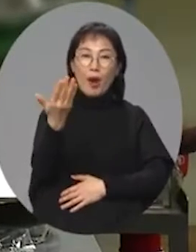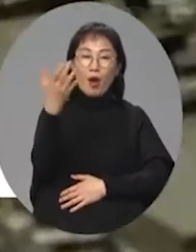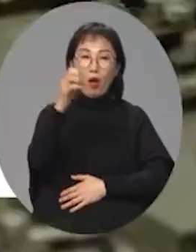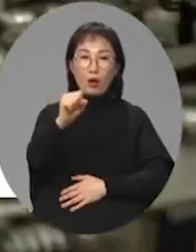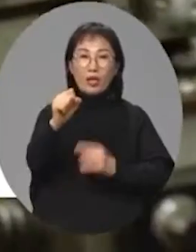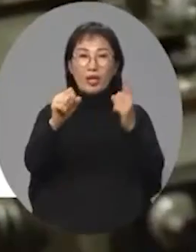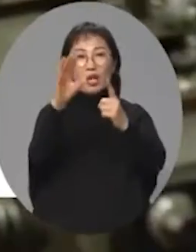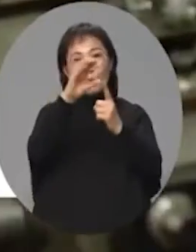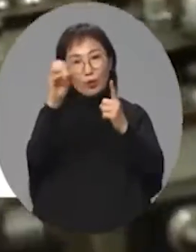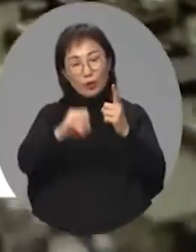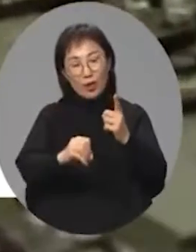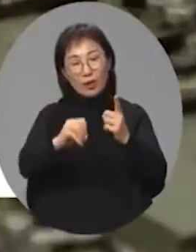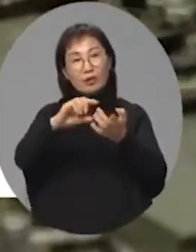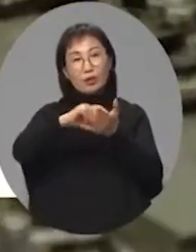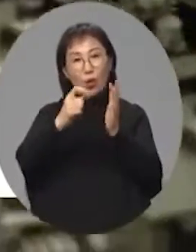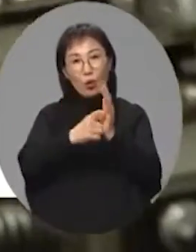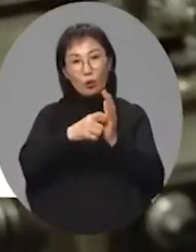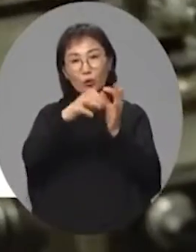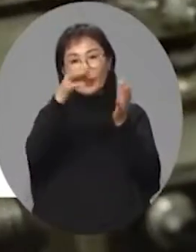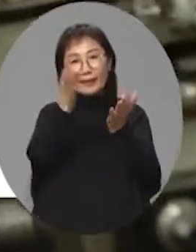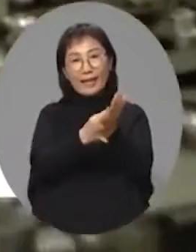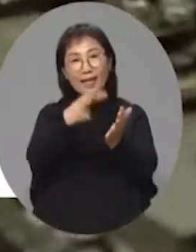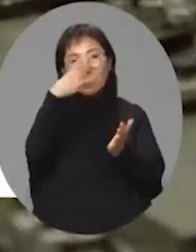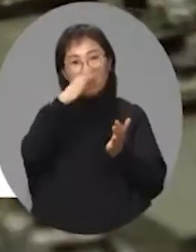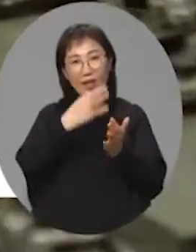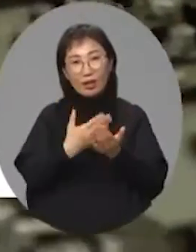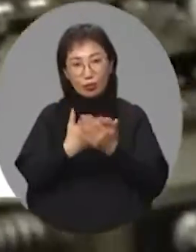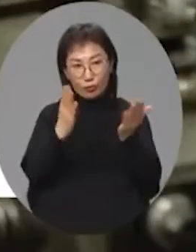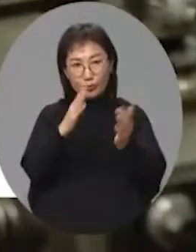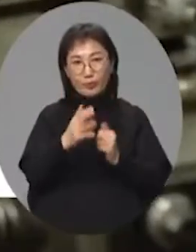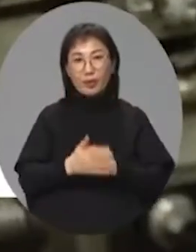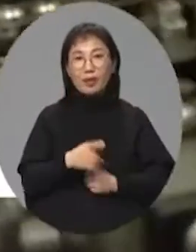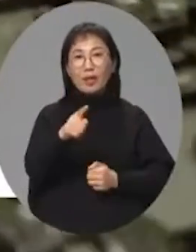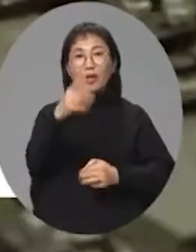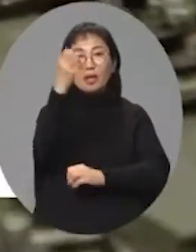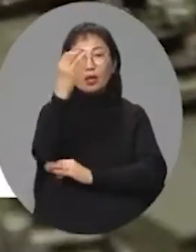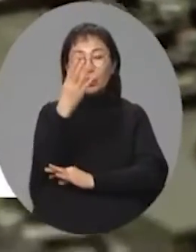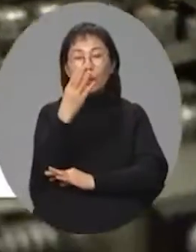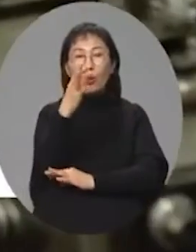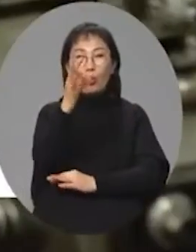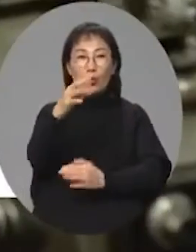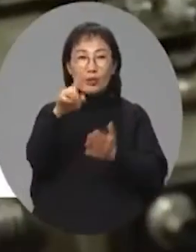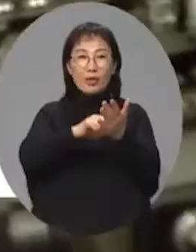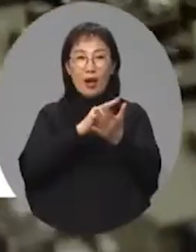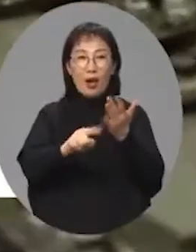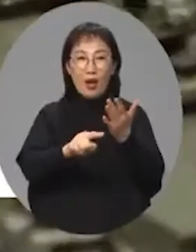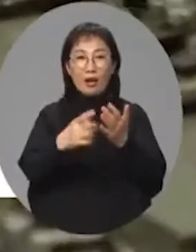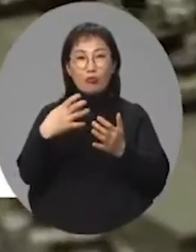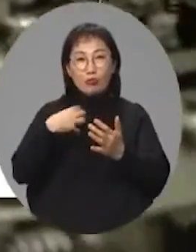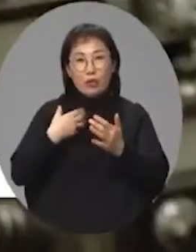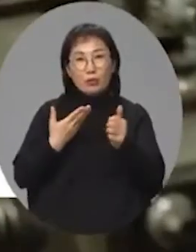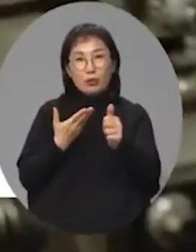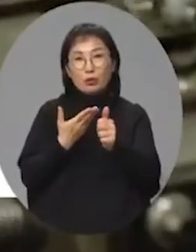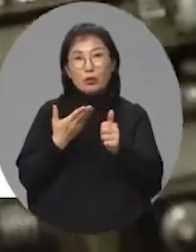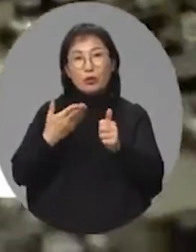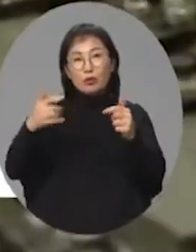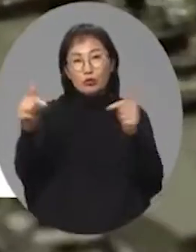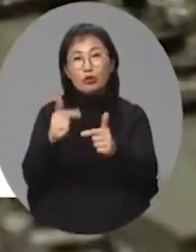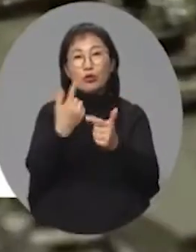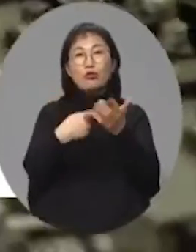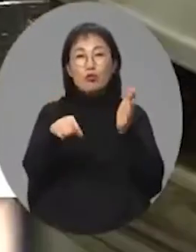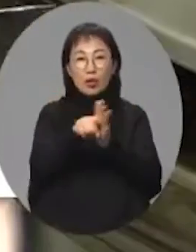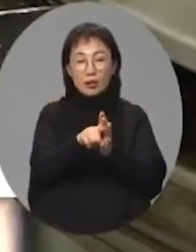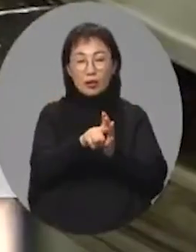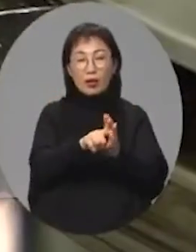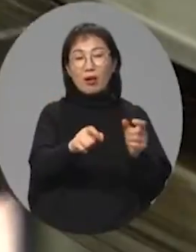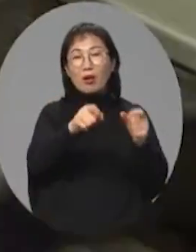안팎에 낮은 금리로 대출 하기로 했습니다 또한 기존 대출 상환 부담을 덜어주기 위해 중소기업 육성자금 의 경우 거치